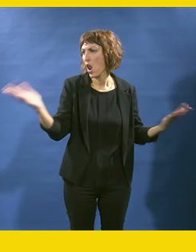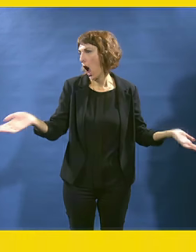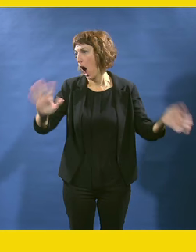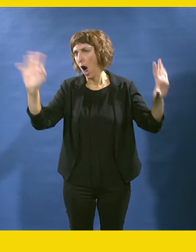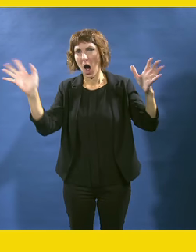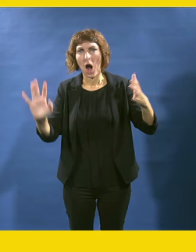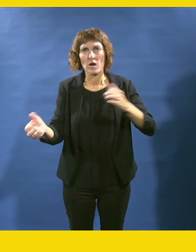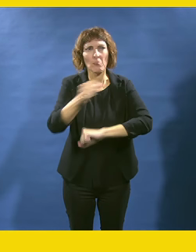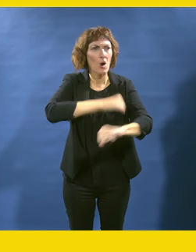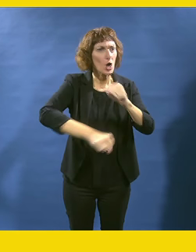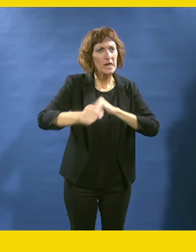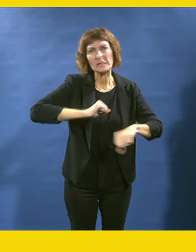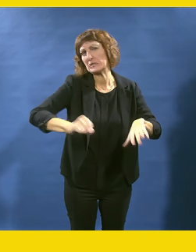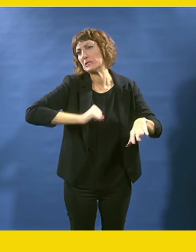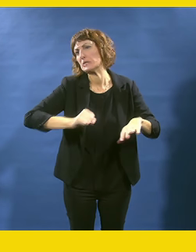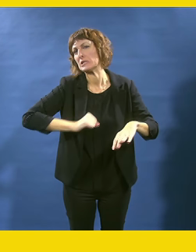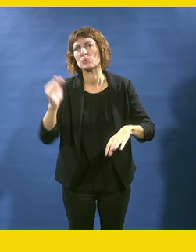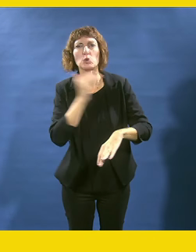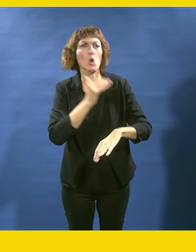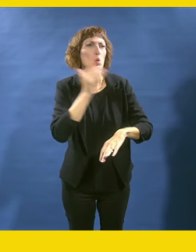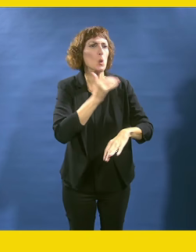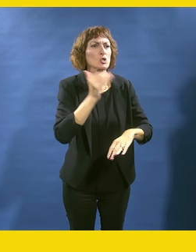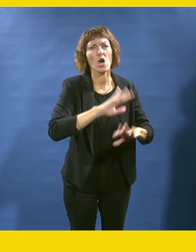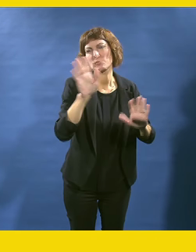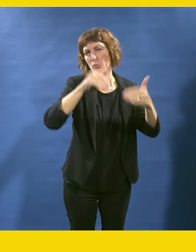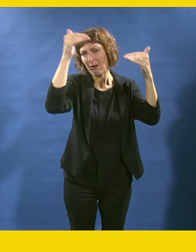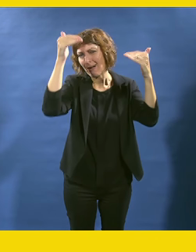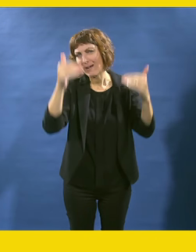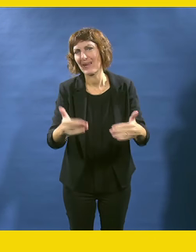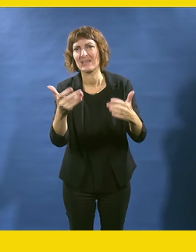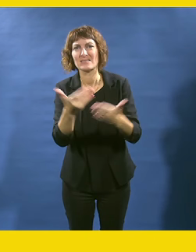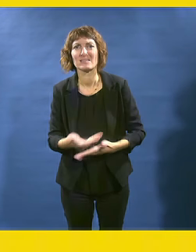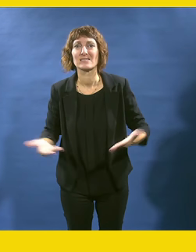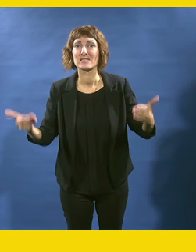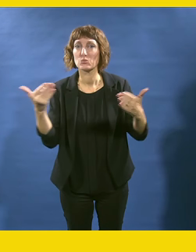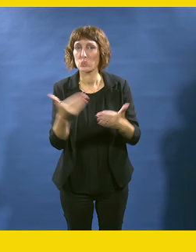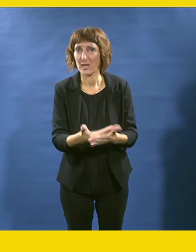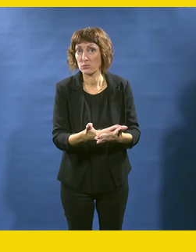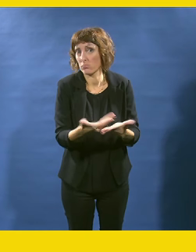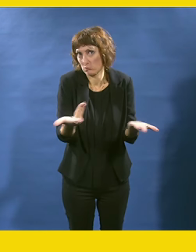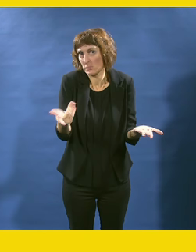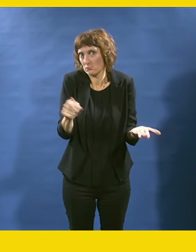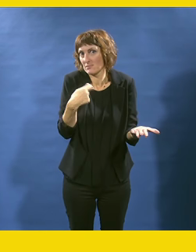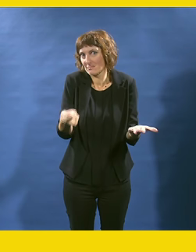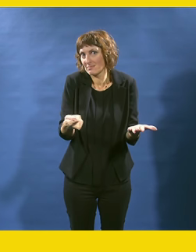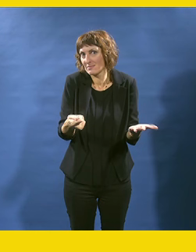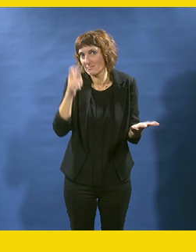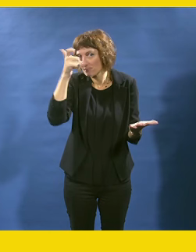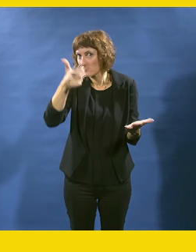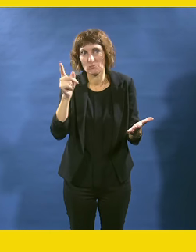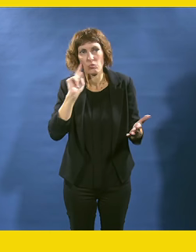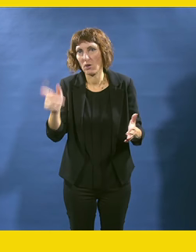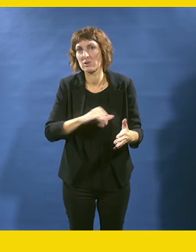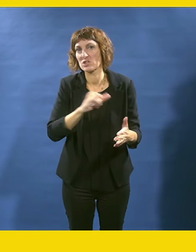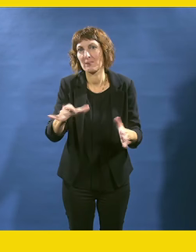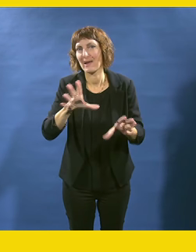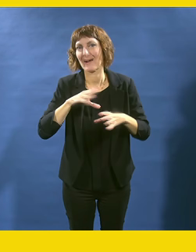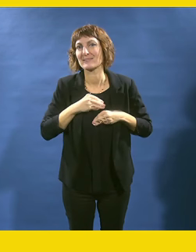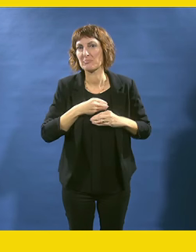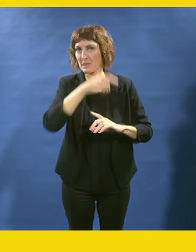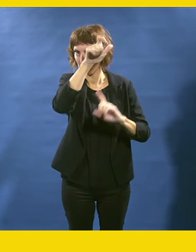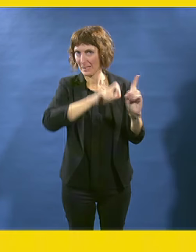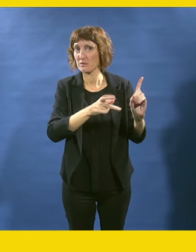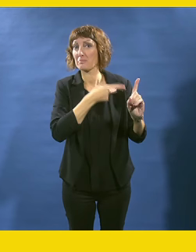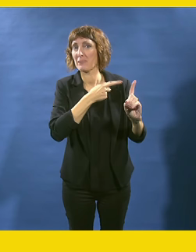de combat et mettre fin tout de suite à ce carnage? Jamais on accepterait, et à raison, jamais on accepterait que l'on tue un